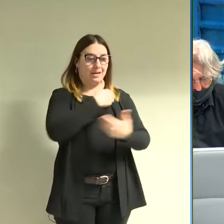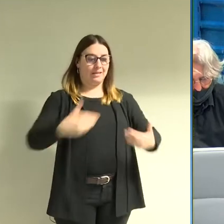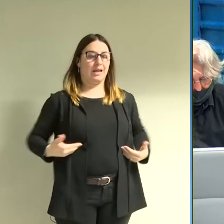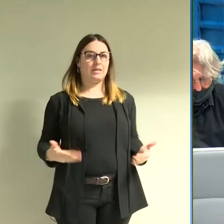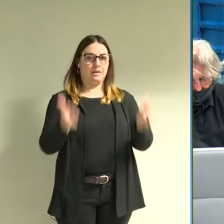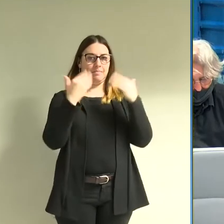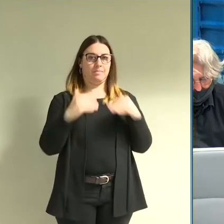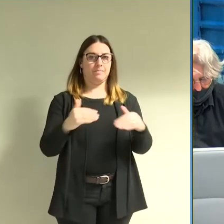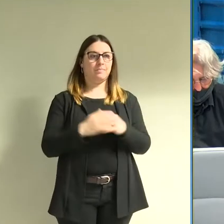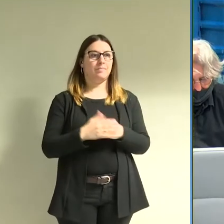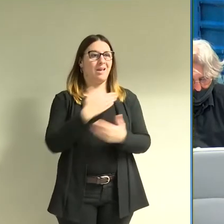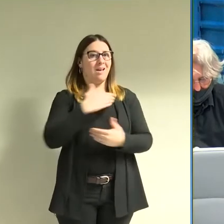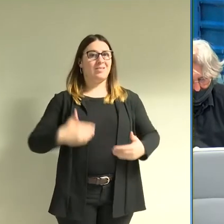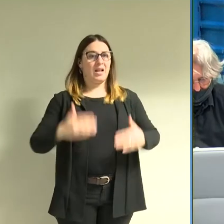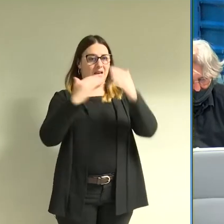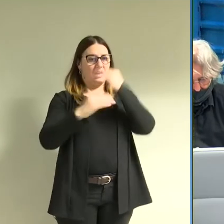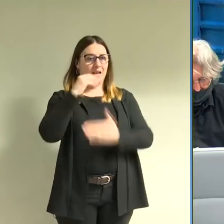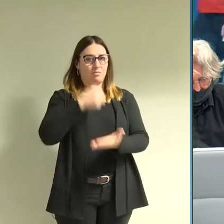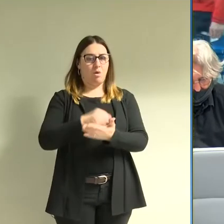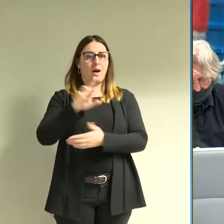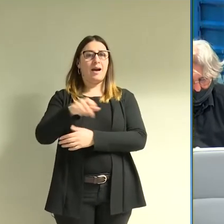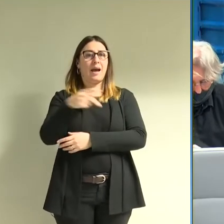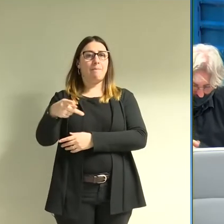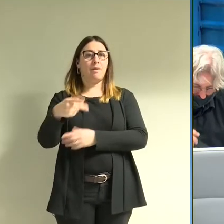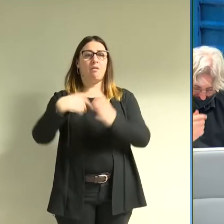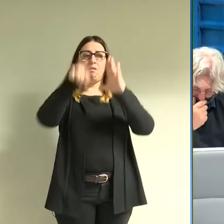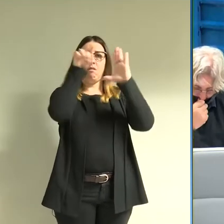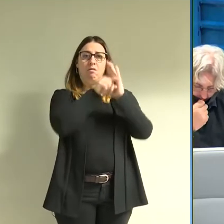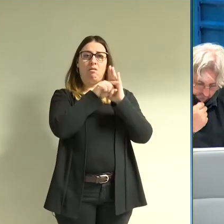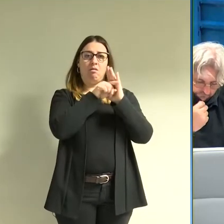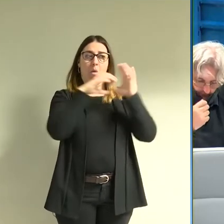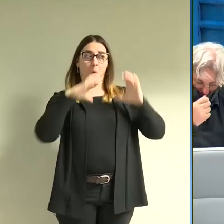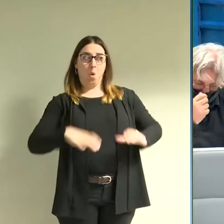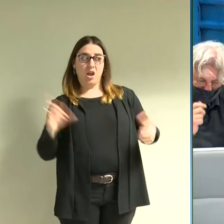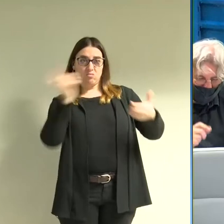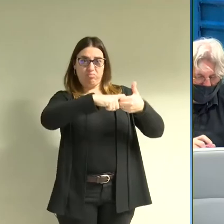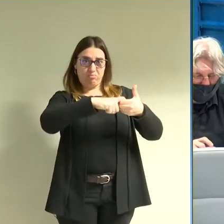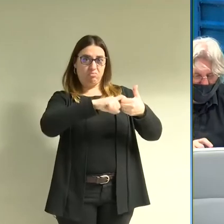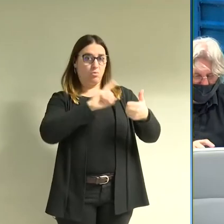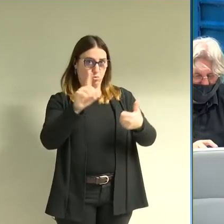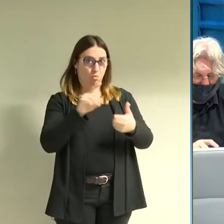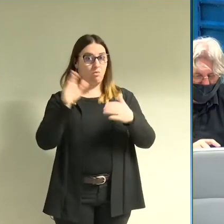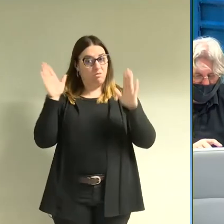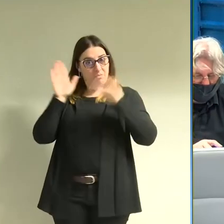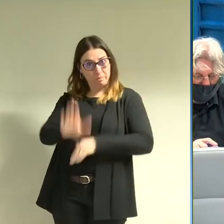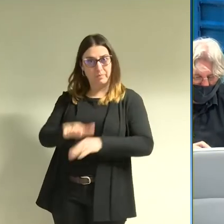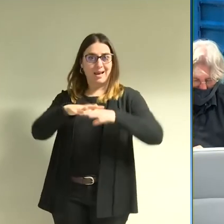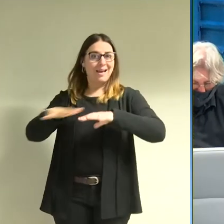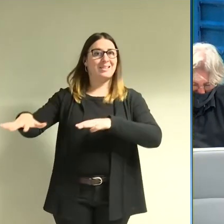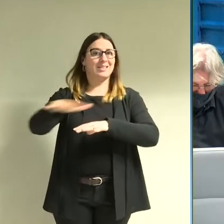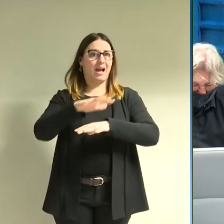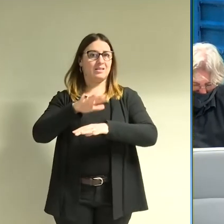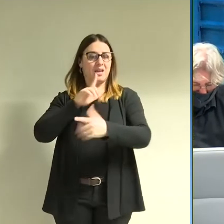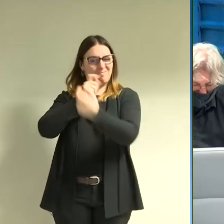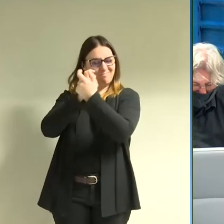demande de fin du classement en rep selon le seul critère du collège de rattachement mais bien sûr les spécificités du quartier d'école afin